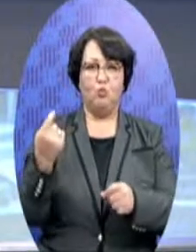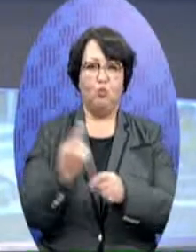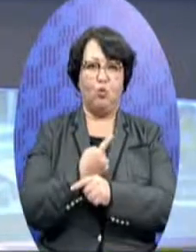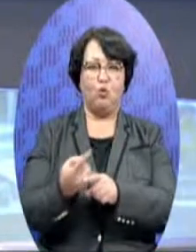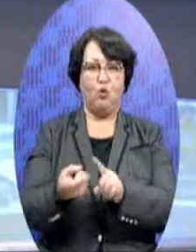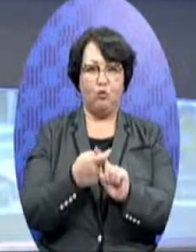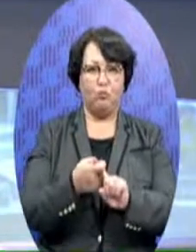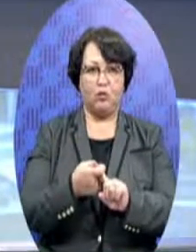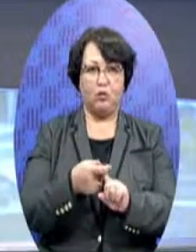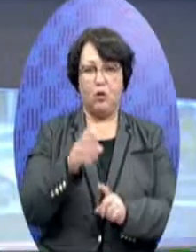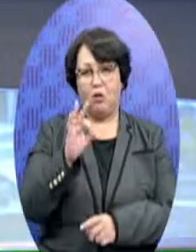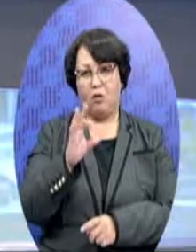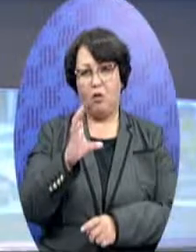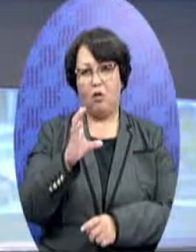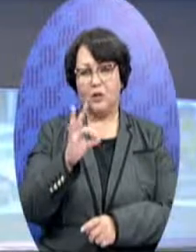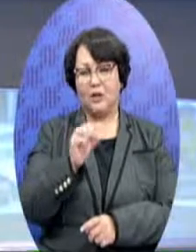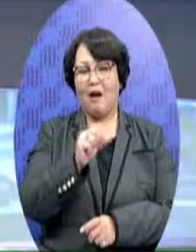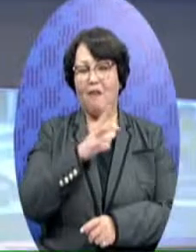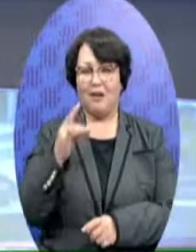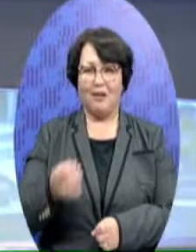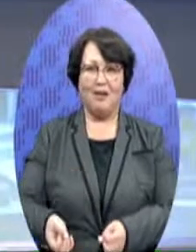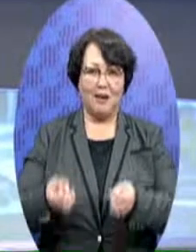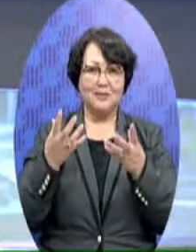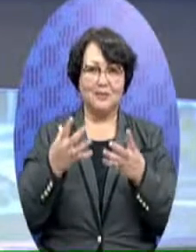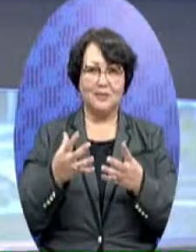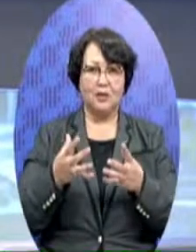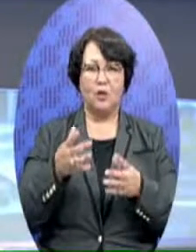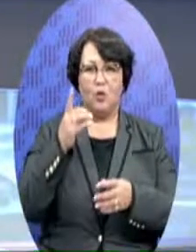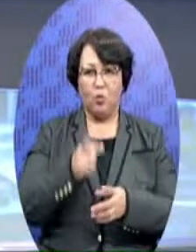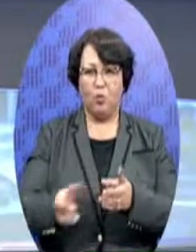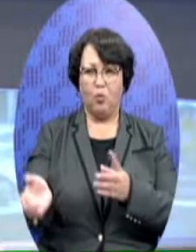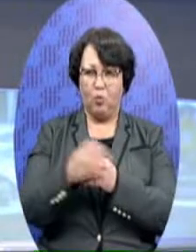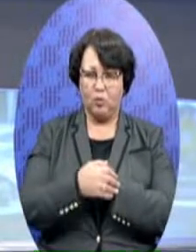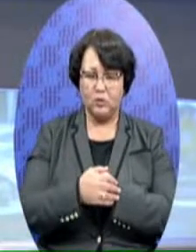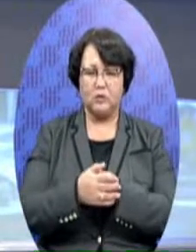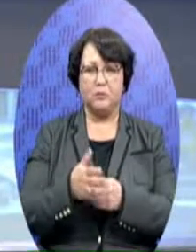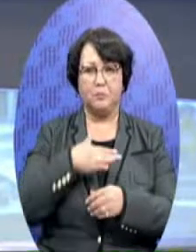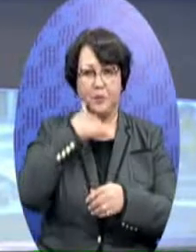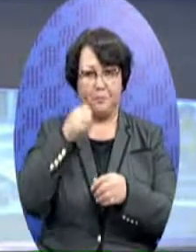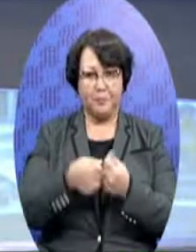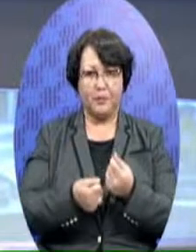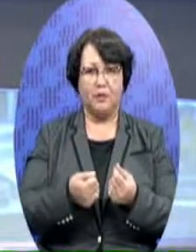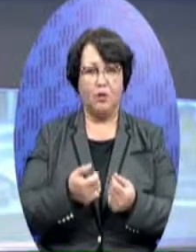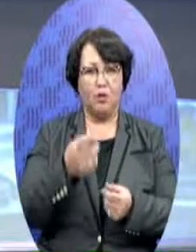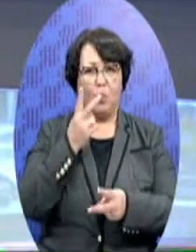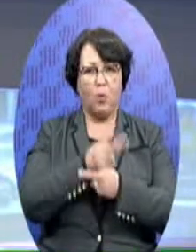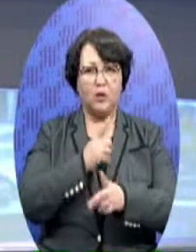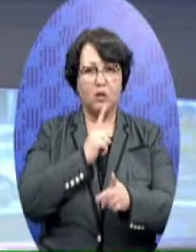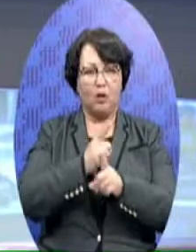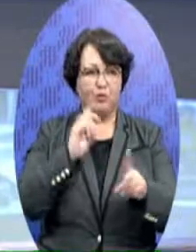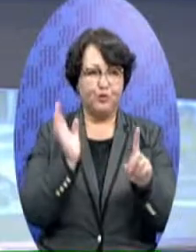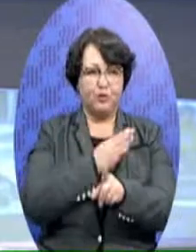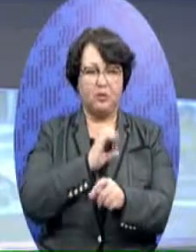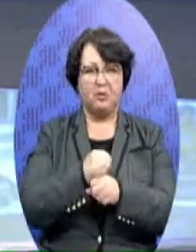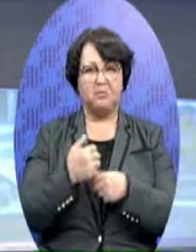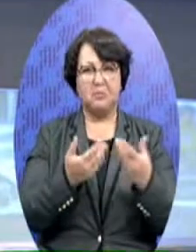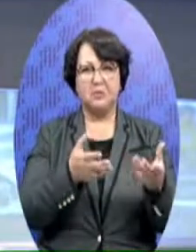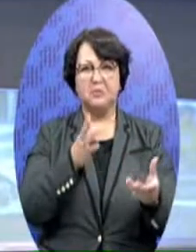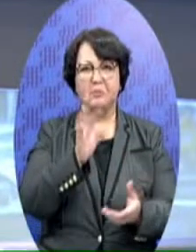мэдээллийн хөтөлбөр цуурлаар хөндсөн. Өнөөдөр зам тээврийн осол гаргаж хүний амнаас эрүүл мэндийг хохироосон хүнд хуулийн ямар хариуцлага хүлээж байгааг бид